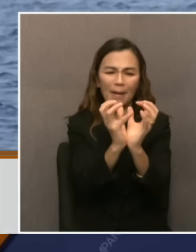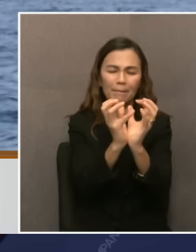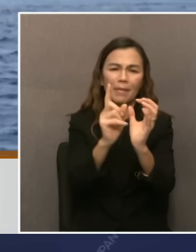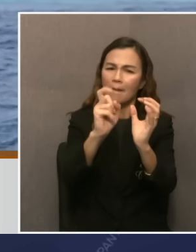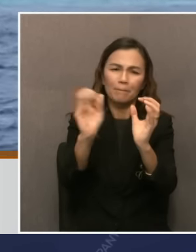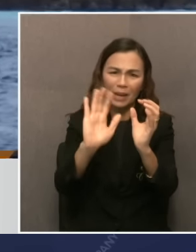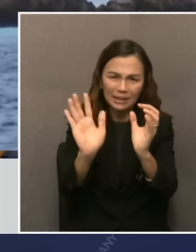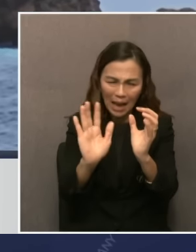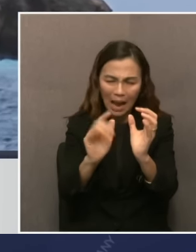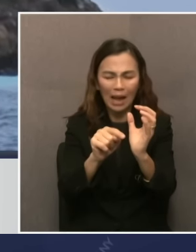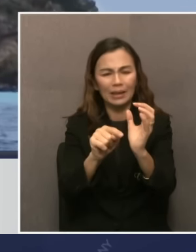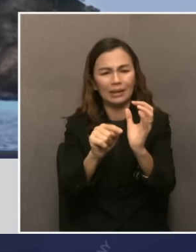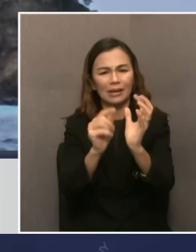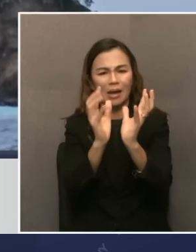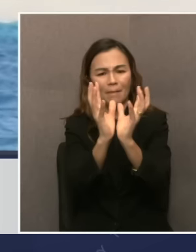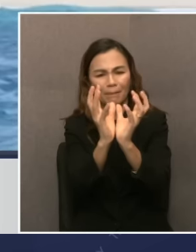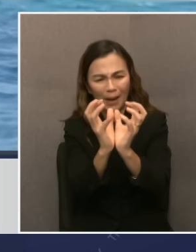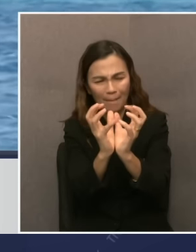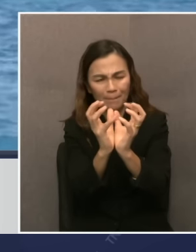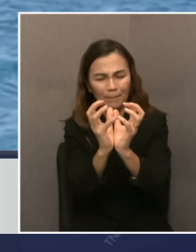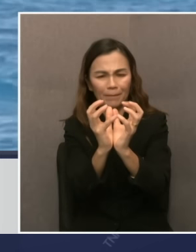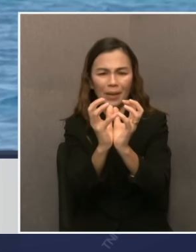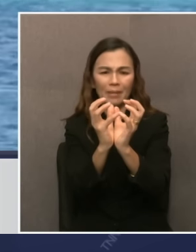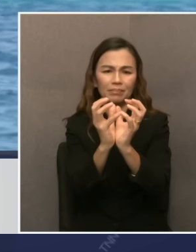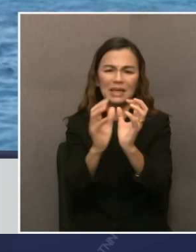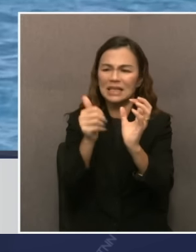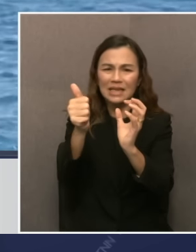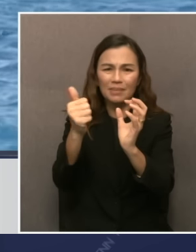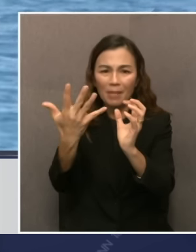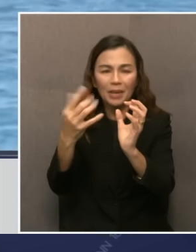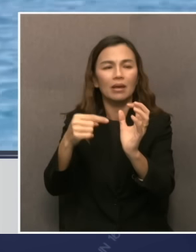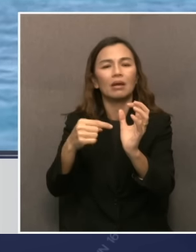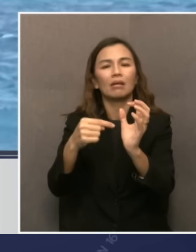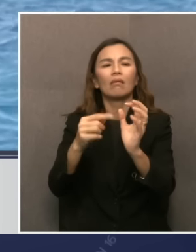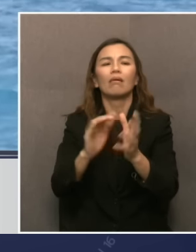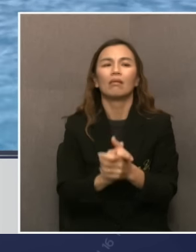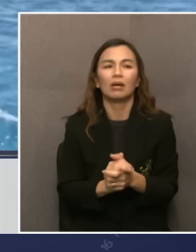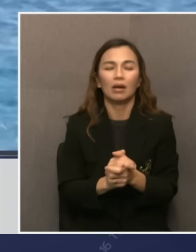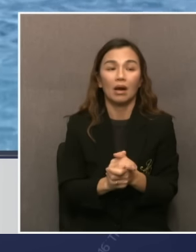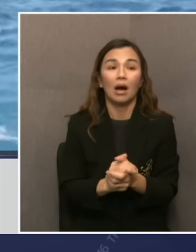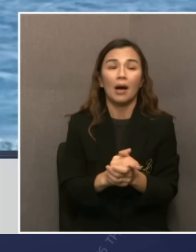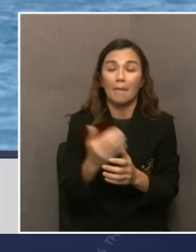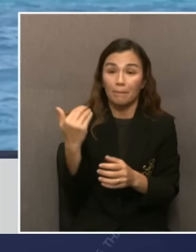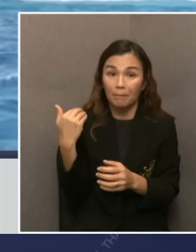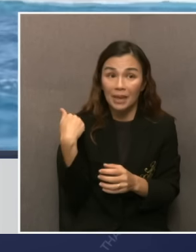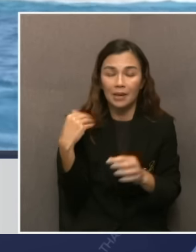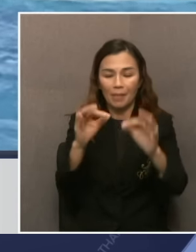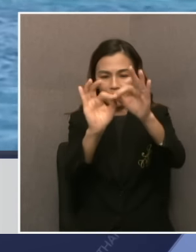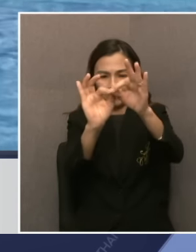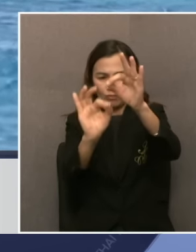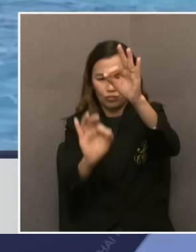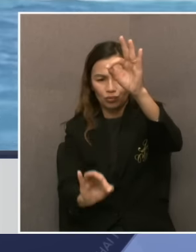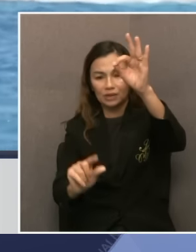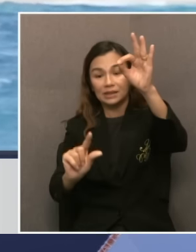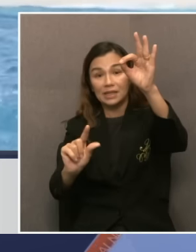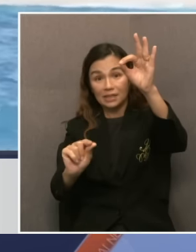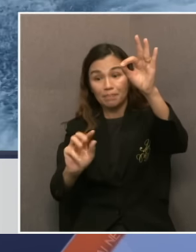ก็ไม่รอดมันขาวๆอยู่เฉยๆแล้วที่พูดถึงเนี่ยบางที่เนี่ยลึก20เมตร20กว่าเมตรซึ่งมันลึกมาก